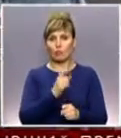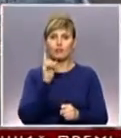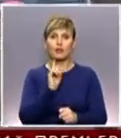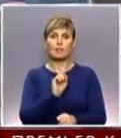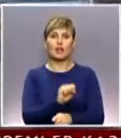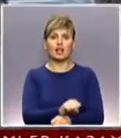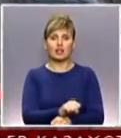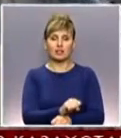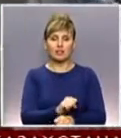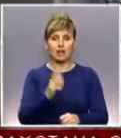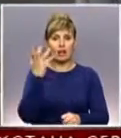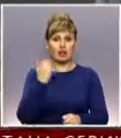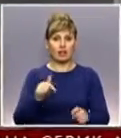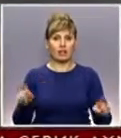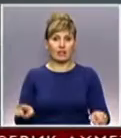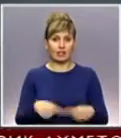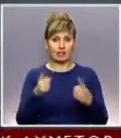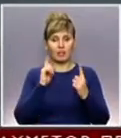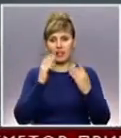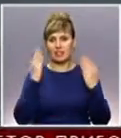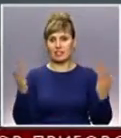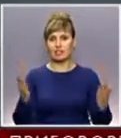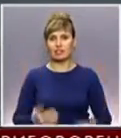приостановлена когда оно возобновится неизвестно